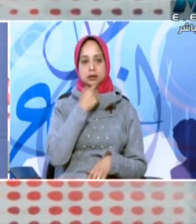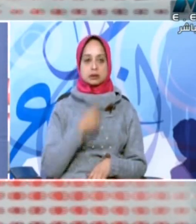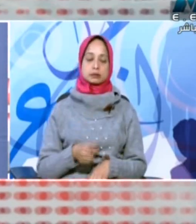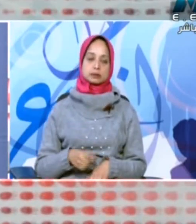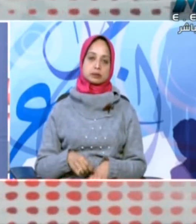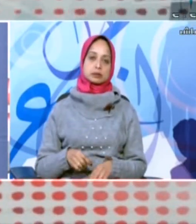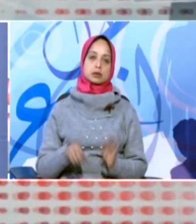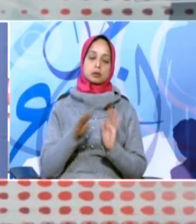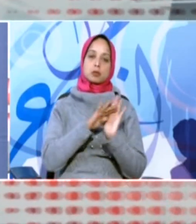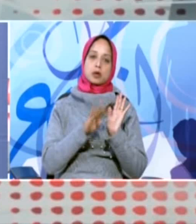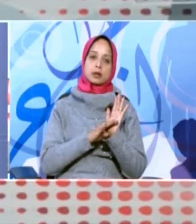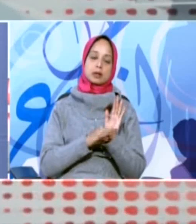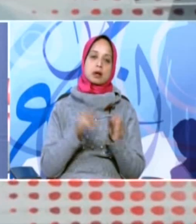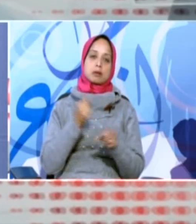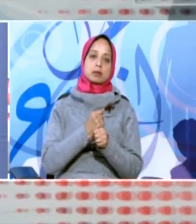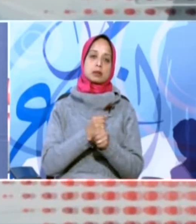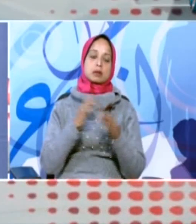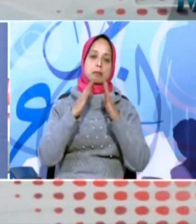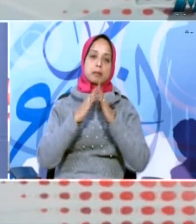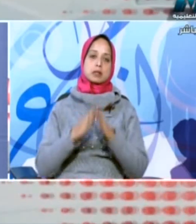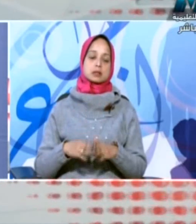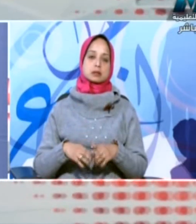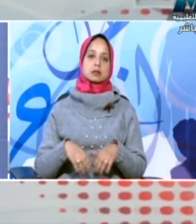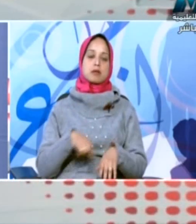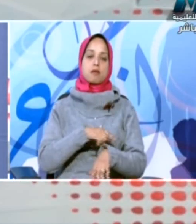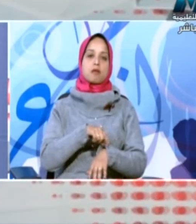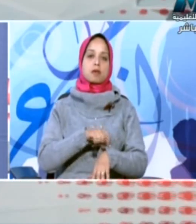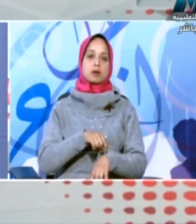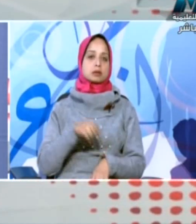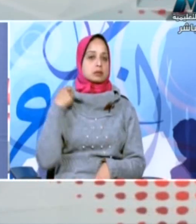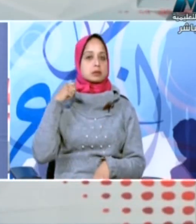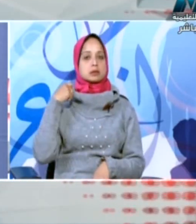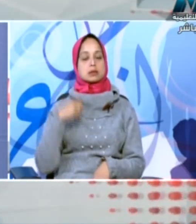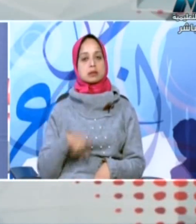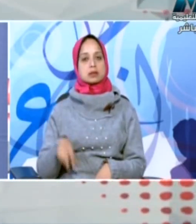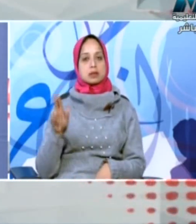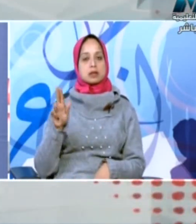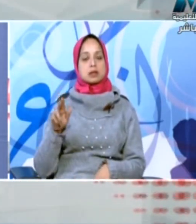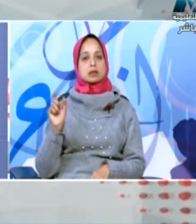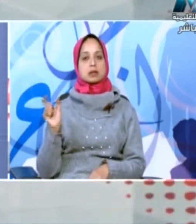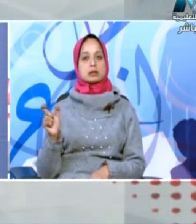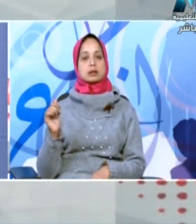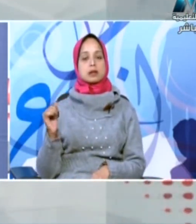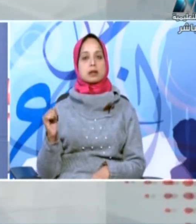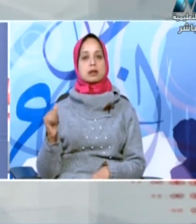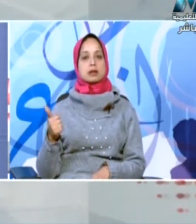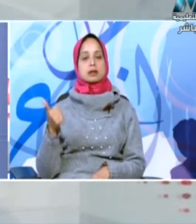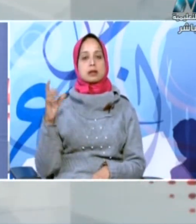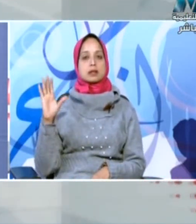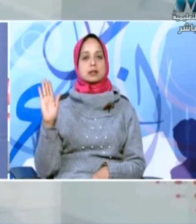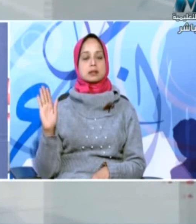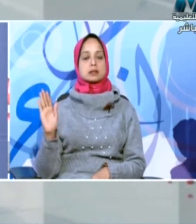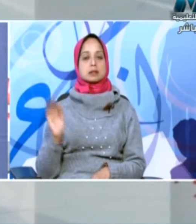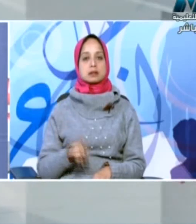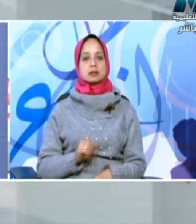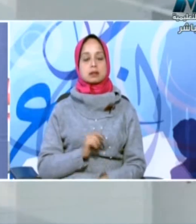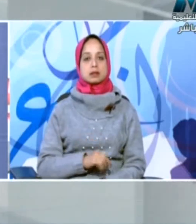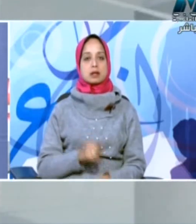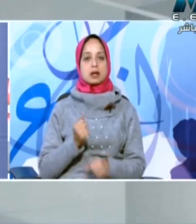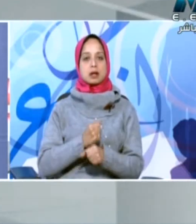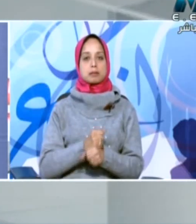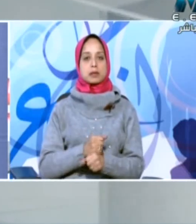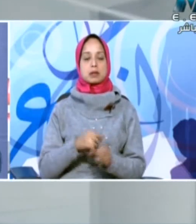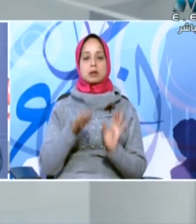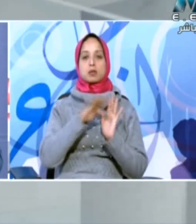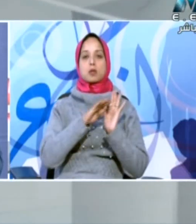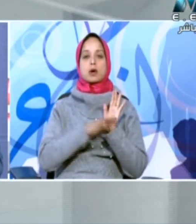المعاهده عملتها ايه؟ مصر في عهد وزاره النحاس، بس هو هنا ما قاليش. هنا اللي معايا في الوزاره علي ماهر، واتعملت المعاهده. طيب